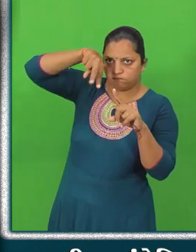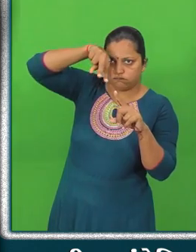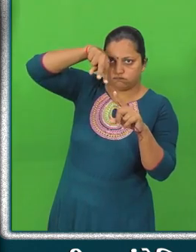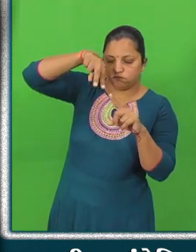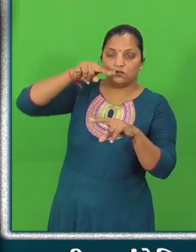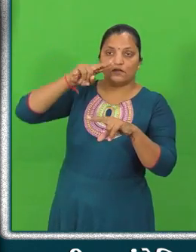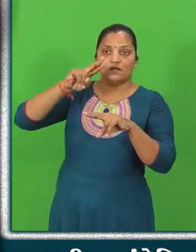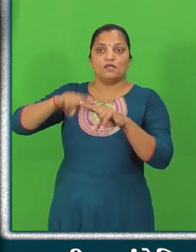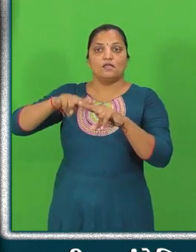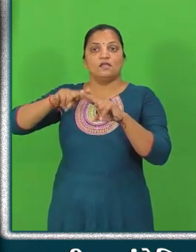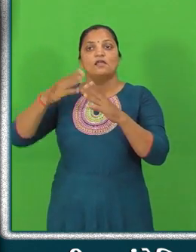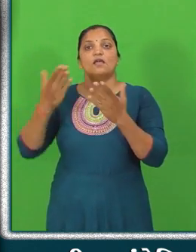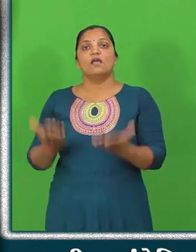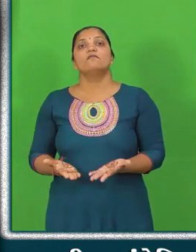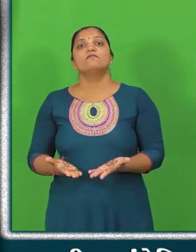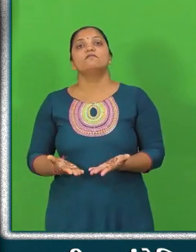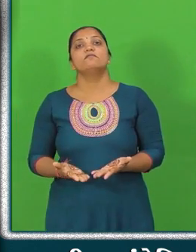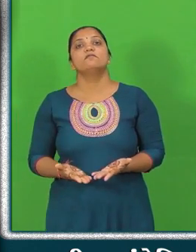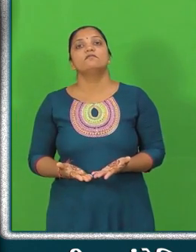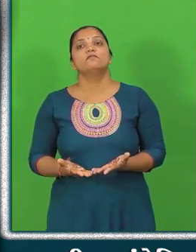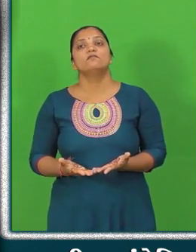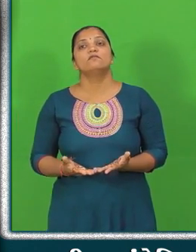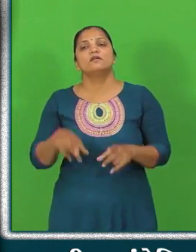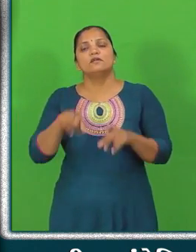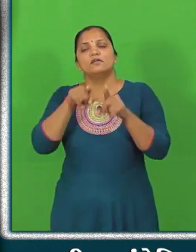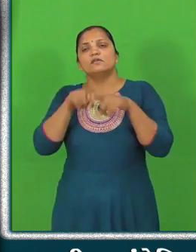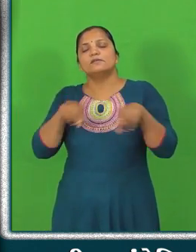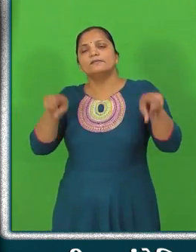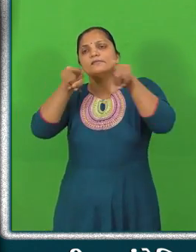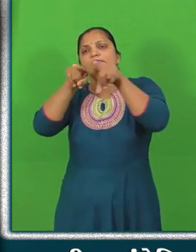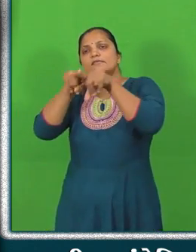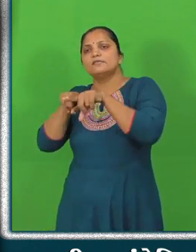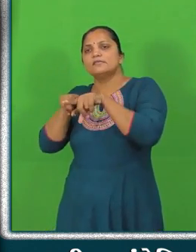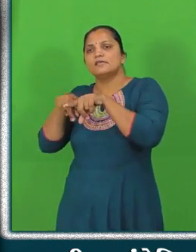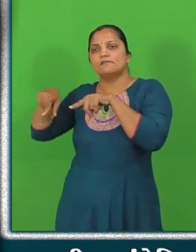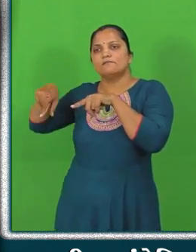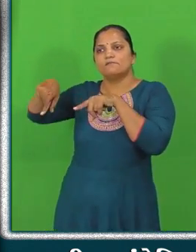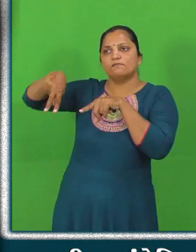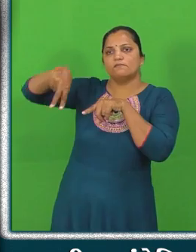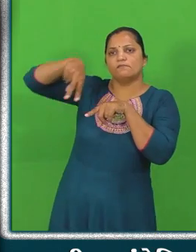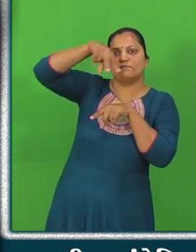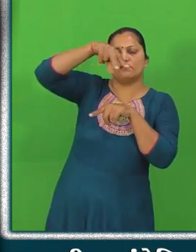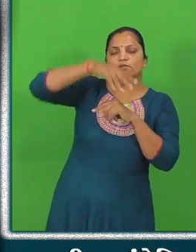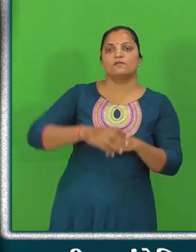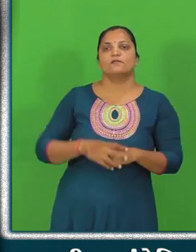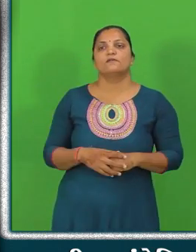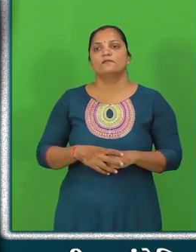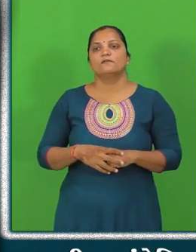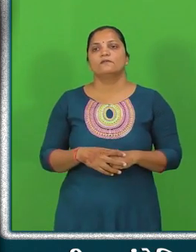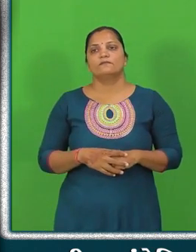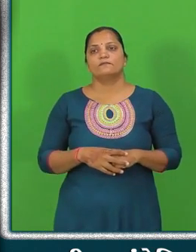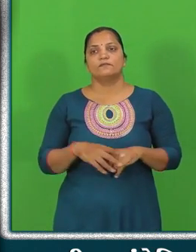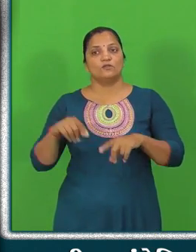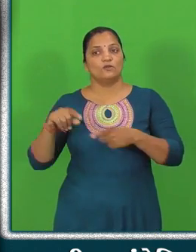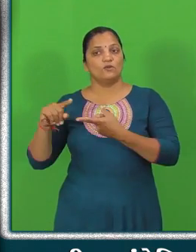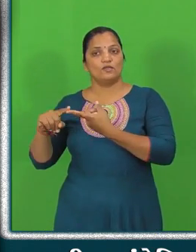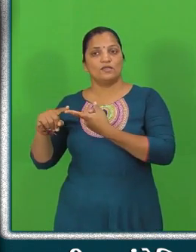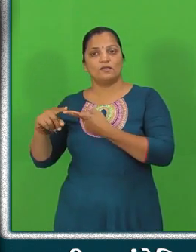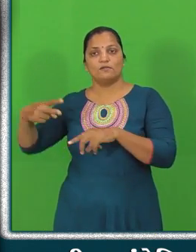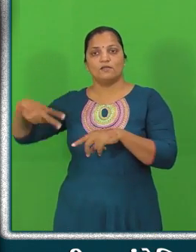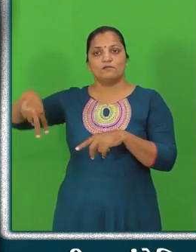बिल्कुल ख्याल छे ए शेमाथी पसार थाय, तो मुख्य अक्ष ने समांतर पसार थाय, मुख्य अक्ष ने समांतर पसार करो।